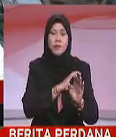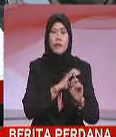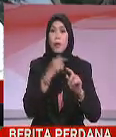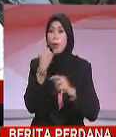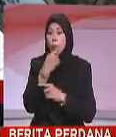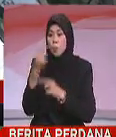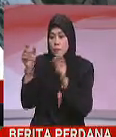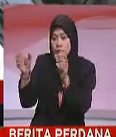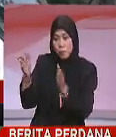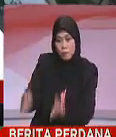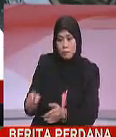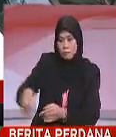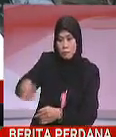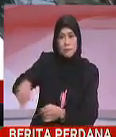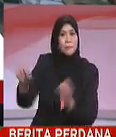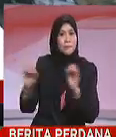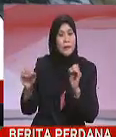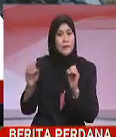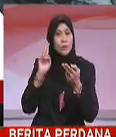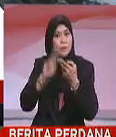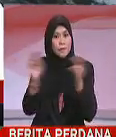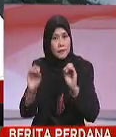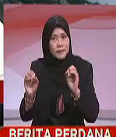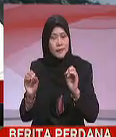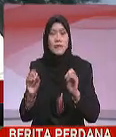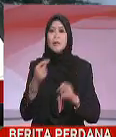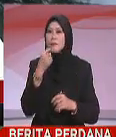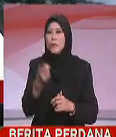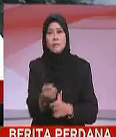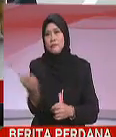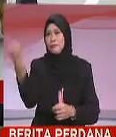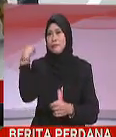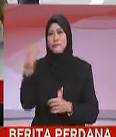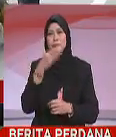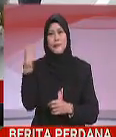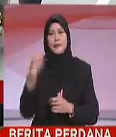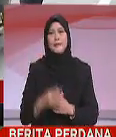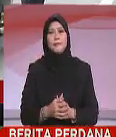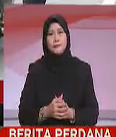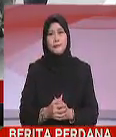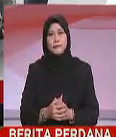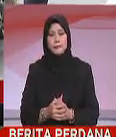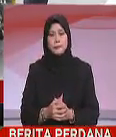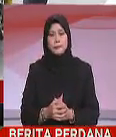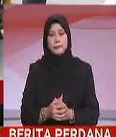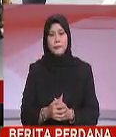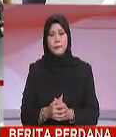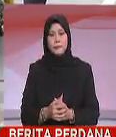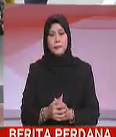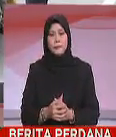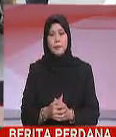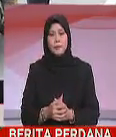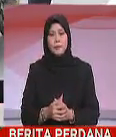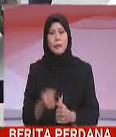tidak mempunyai sebab kukuh, mereka diminta untuk berpatah balik. Saya ingin